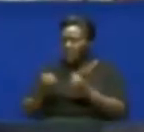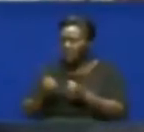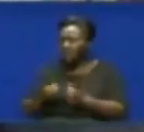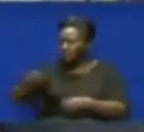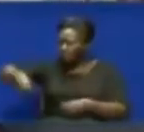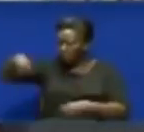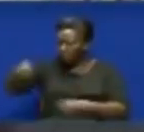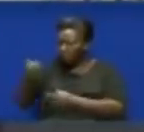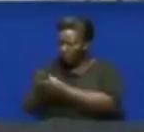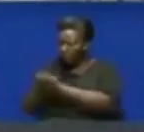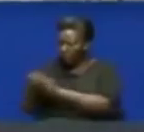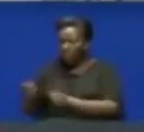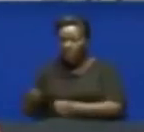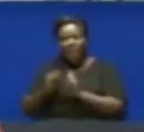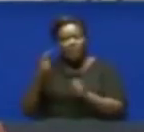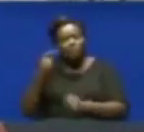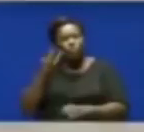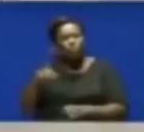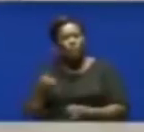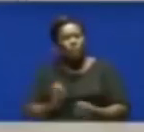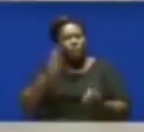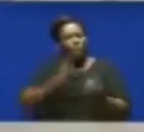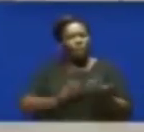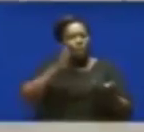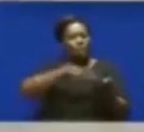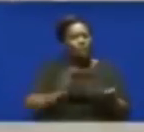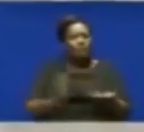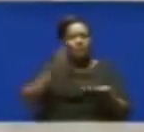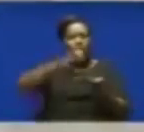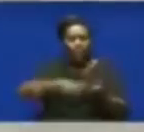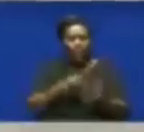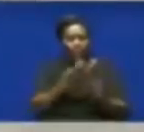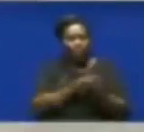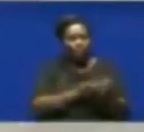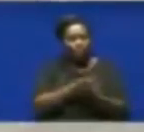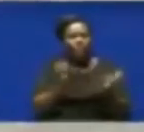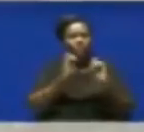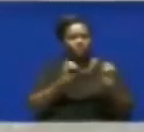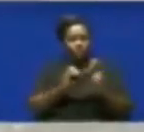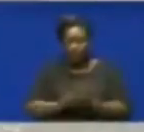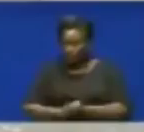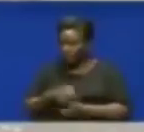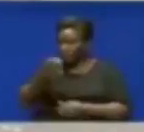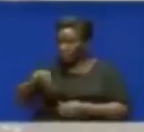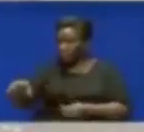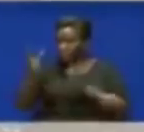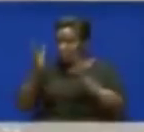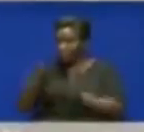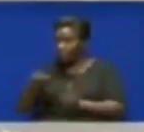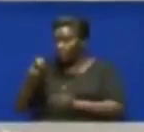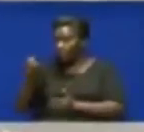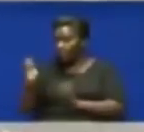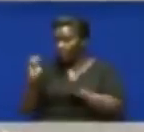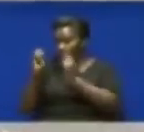naona tu kwamba watu tunapanda kwenye magari lakini sabuni sijaona. Hili ni soko kuu la jijini Arusha. Watu wengi hufika hapa kwa ajili ya manunuzi